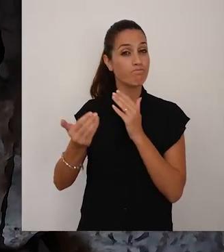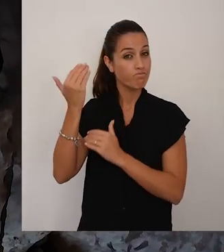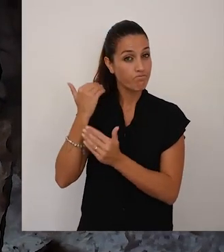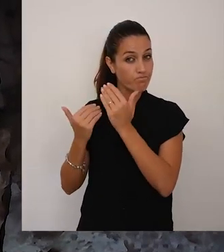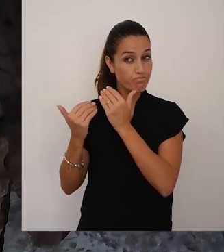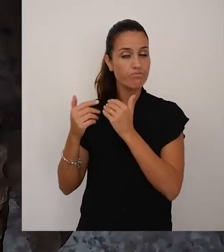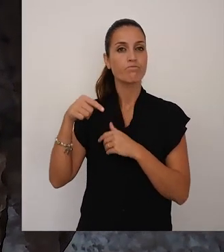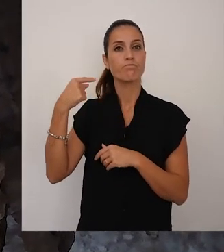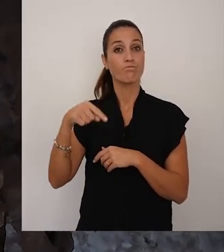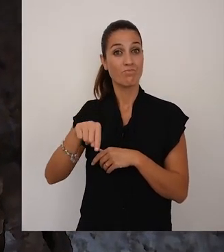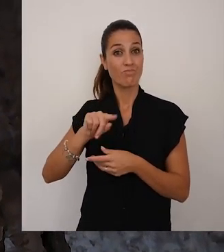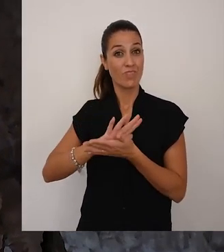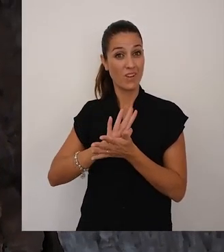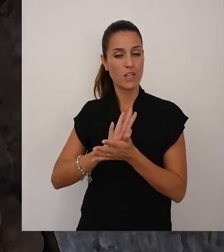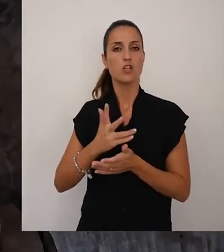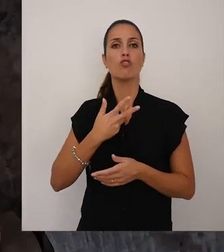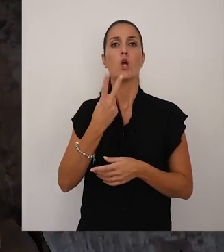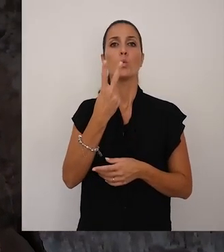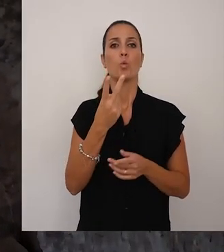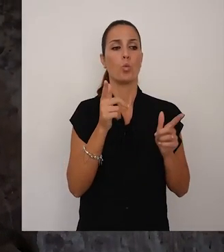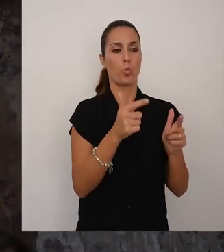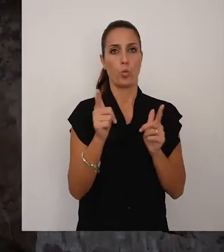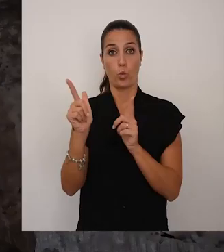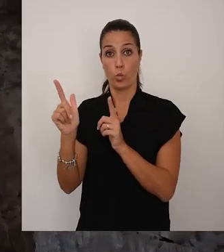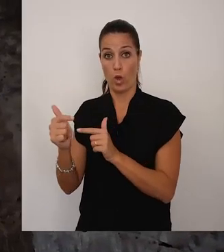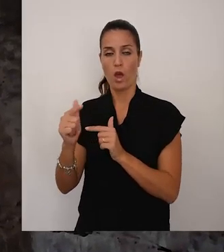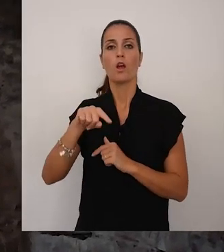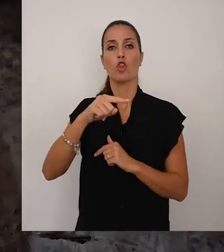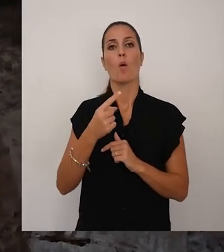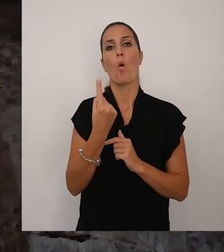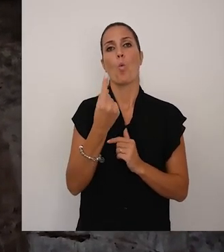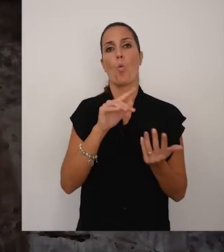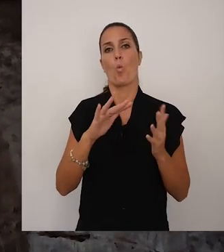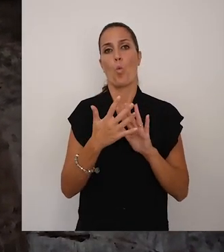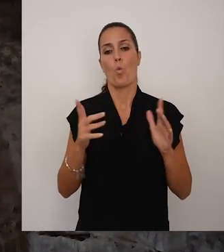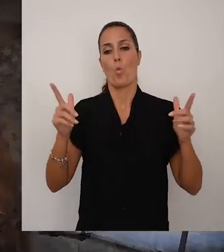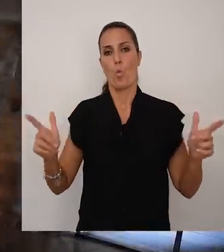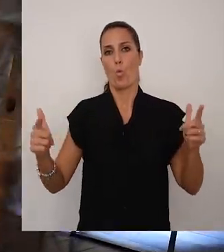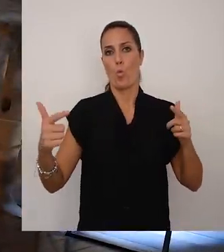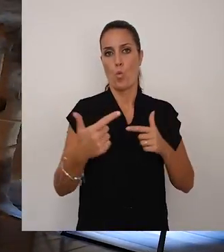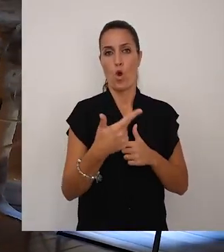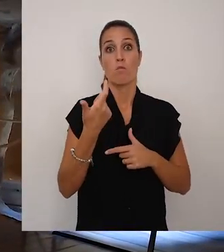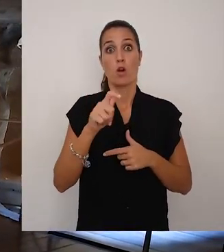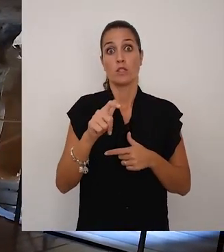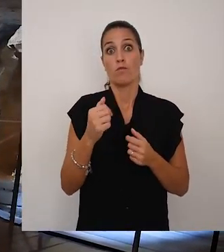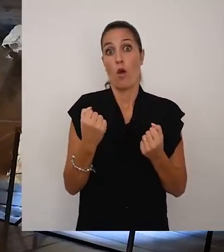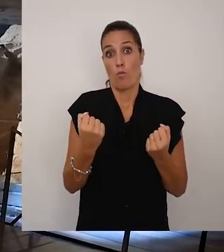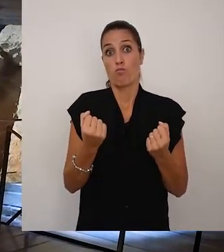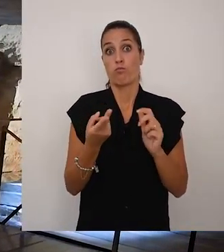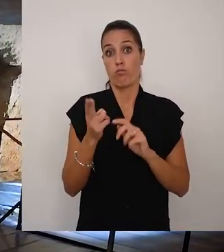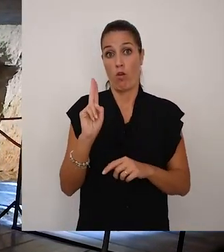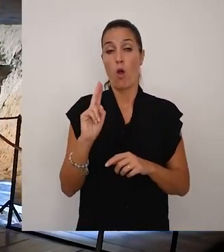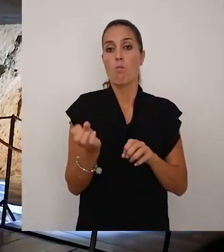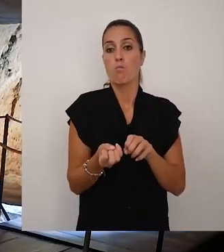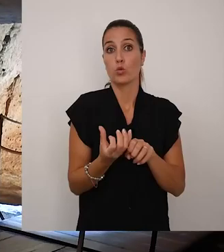In passato l'invaso era costituito da due ambienti, poi unificati per favorire l'organizzazione di un nuovo trappeto, evidentemente